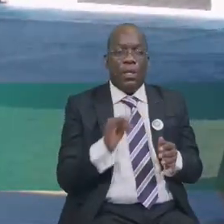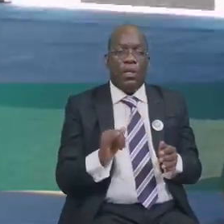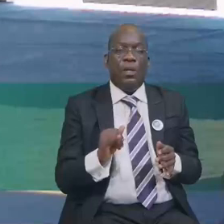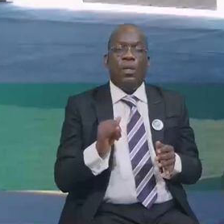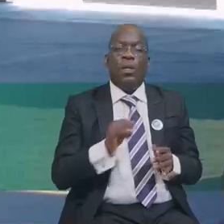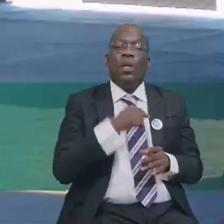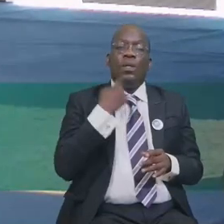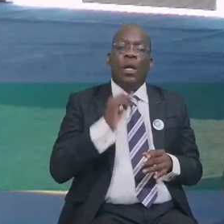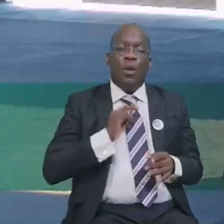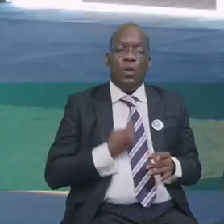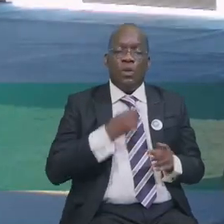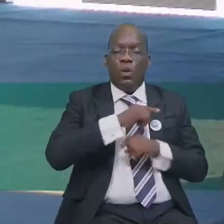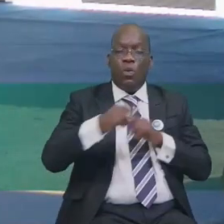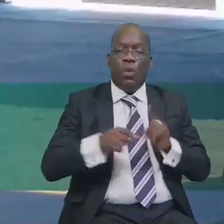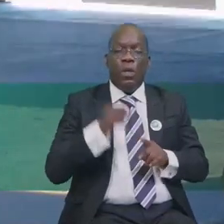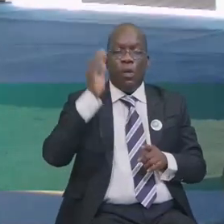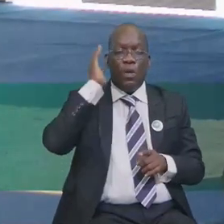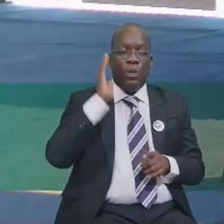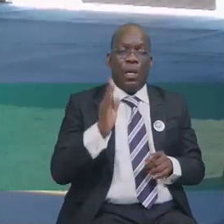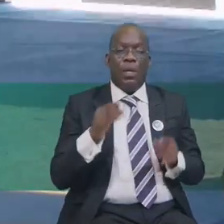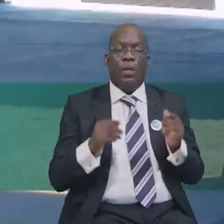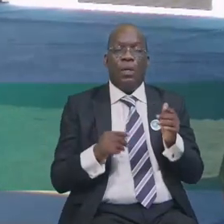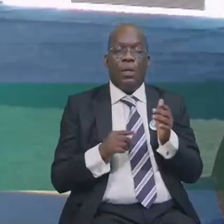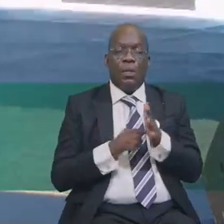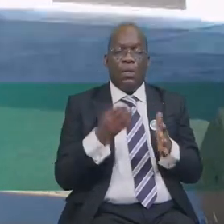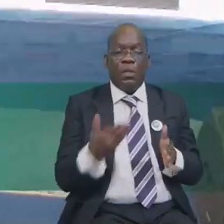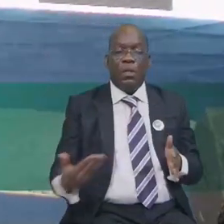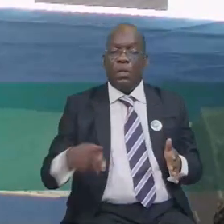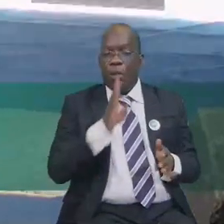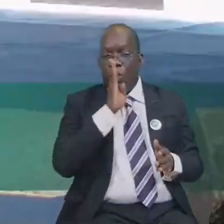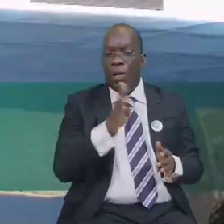cela arrivera-t-il? Et quel sera le signe